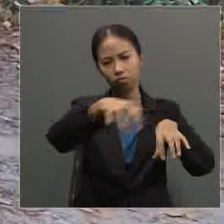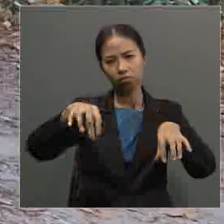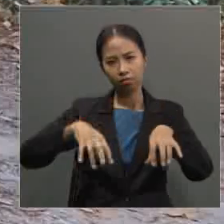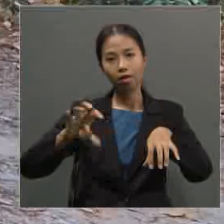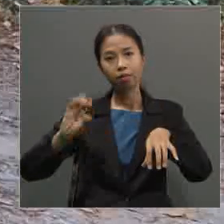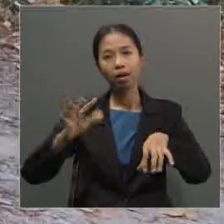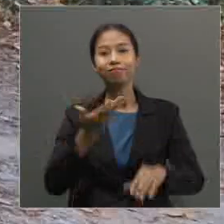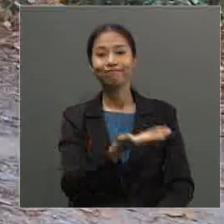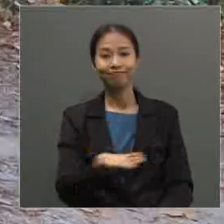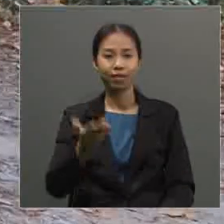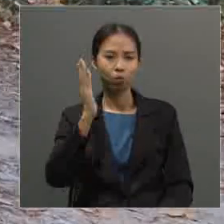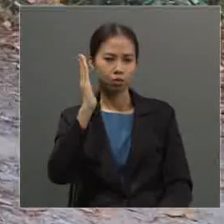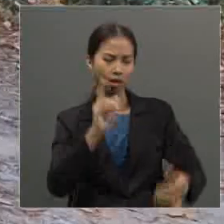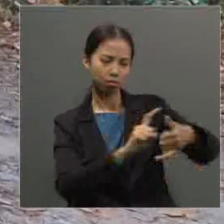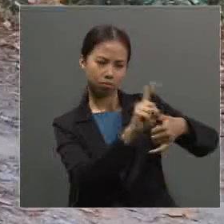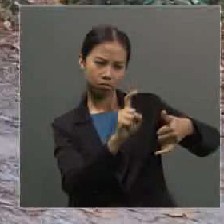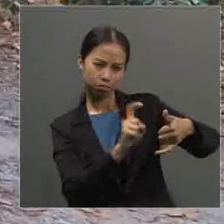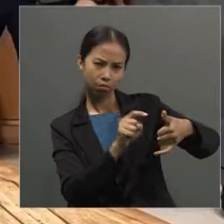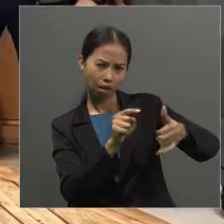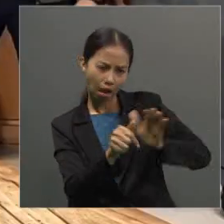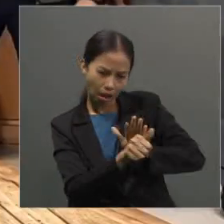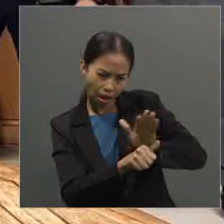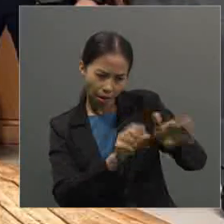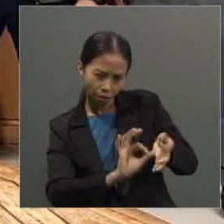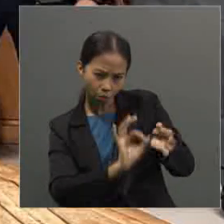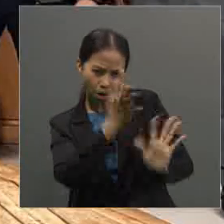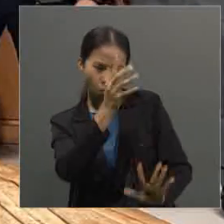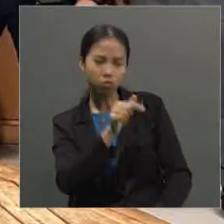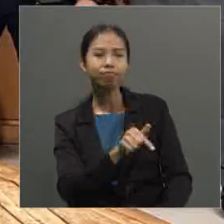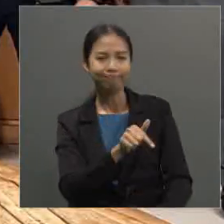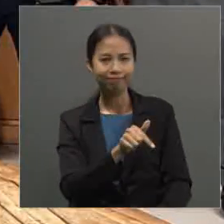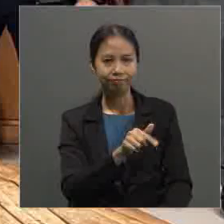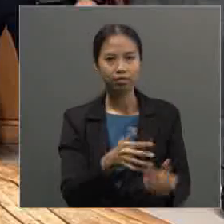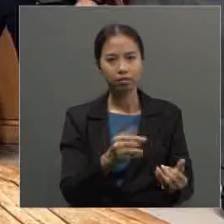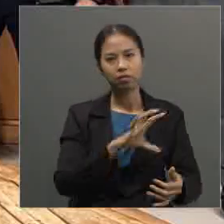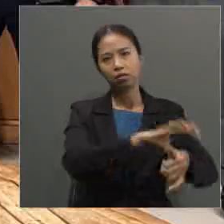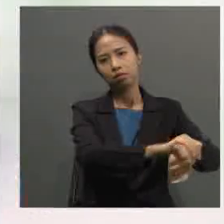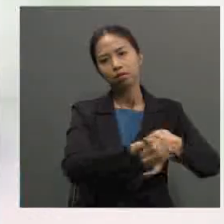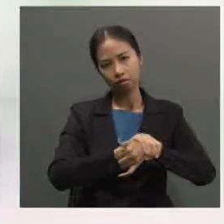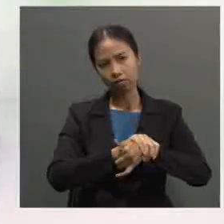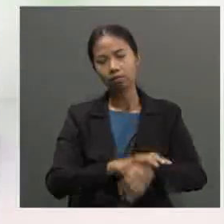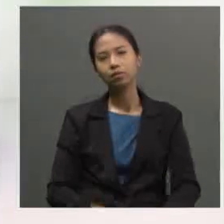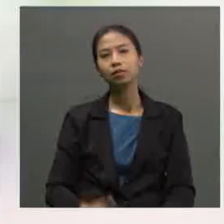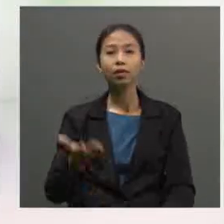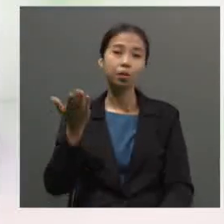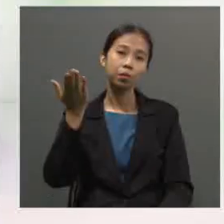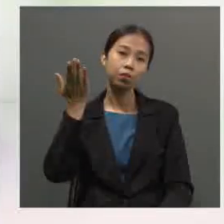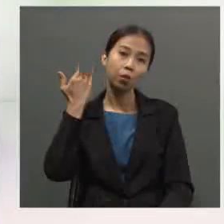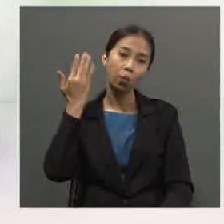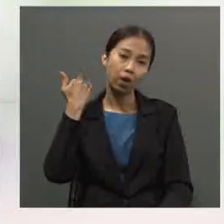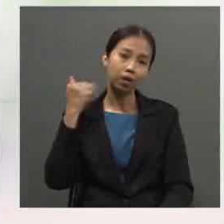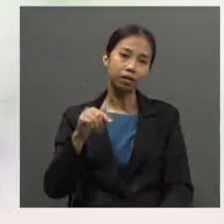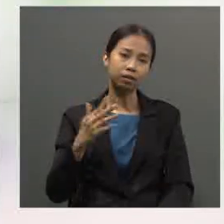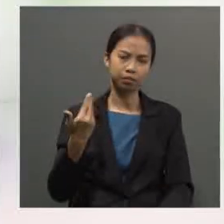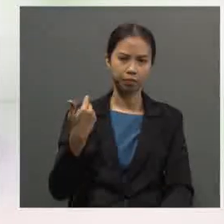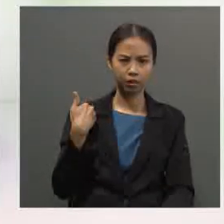ต้องสงสัยที่คาดว่าน่าจะไปจุดไฟเผาป่าเพื่อหาของป่านั่นเองเจ้าเจ้าหน้าที่ก็ควบคุมตัวเอาไว้นะคะคือเมื่อวานนี้บอกก่อนค่ะจุด